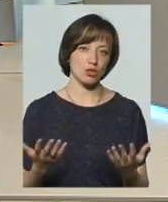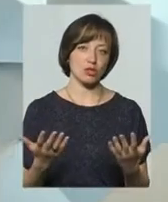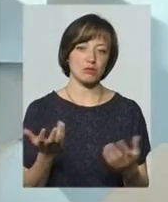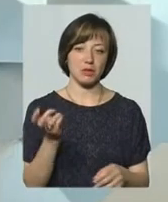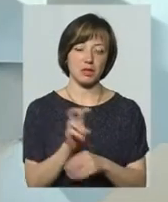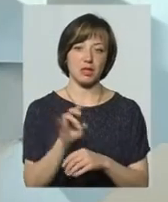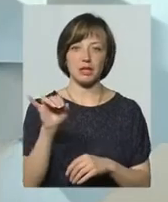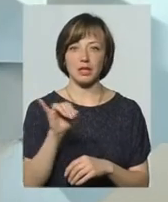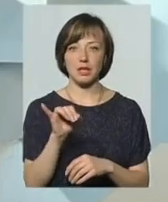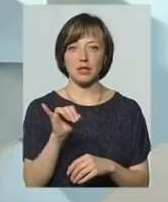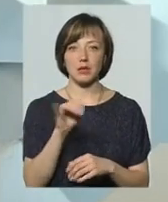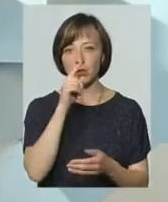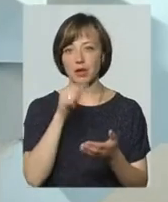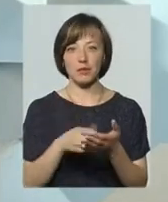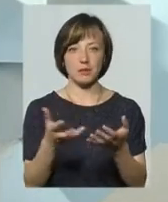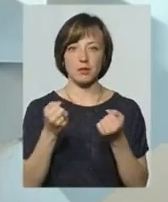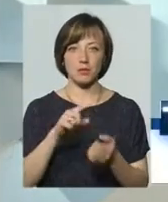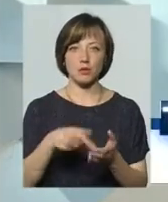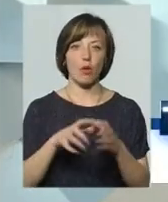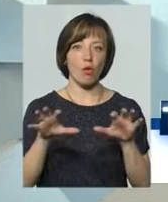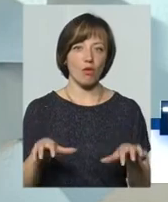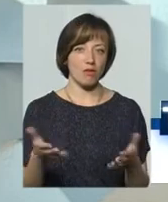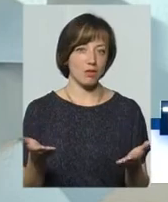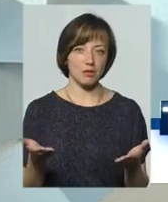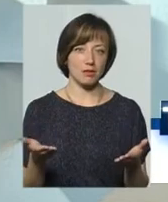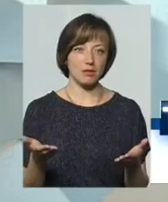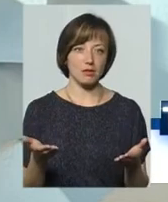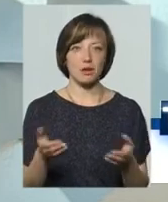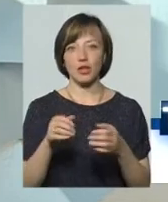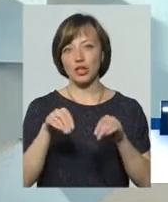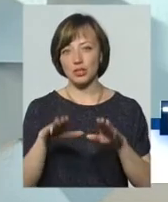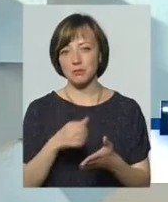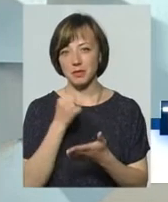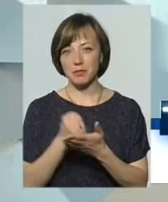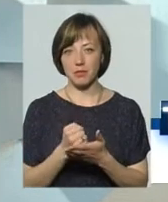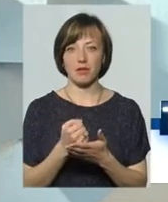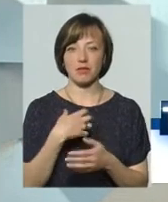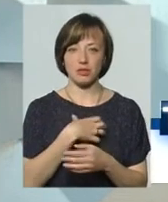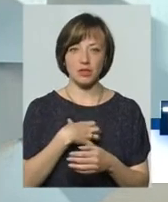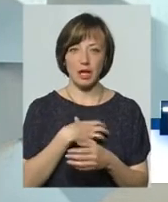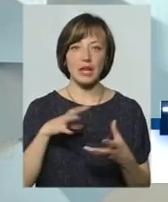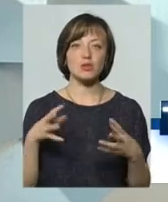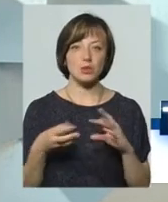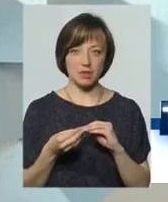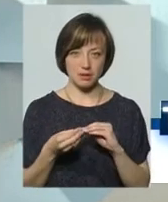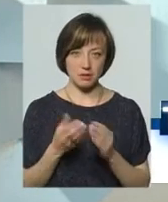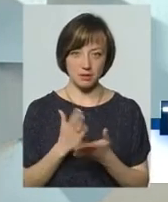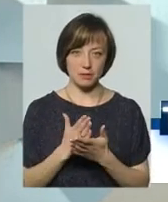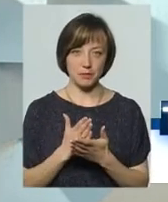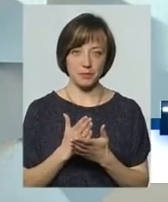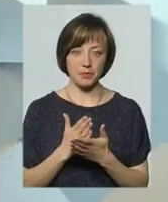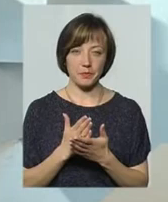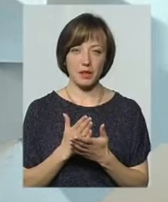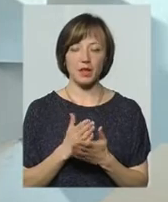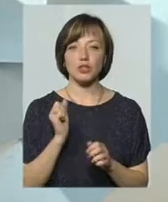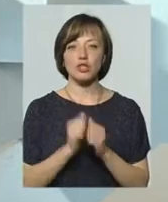прийти і там потрапити навіть на прийом до міського голови, до першої особи, яка приймає якісь рішення, яка є там, ну, ключовою. Результативність, якщо ми говоримо. Тому